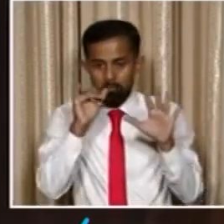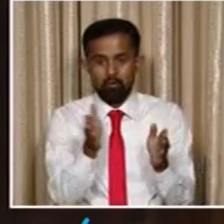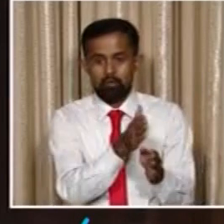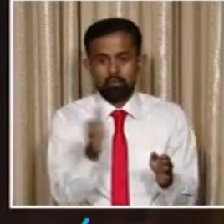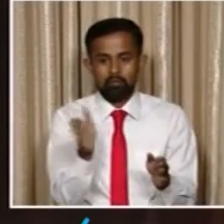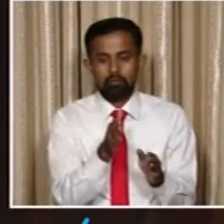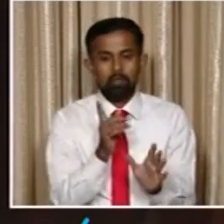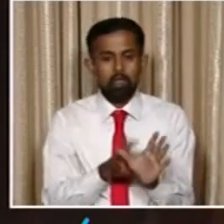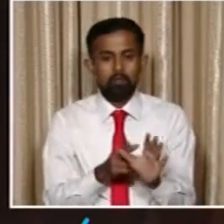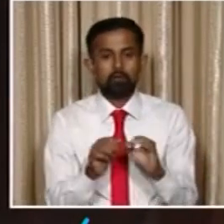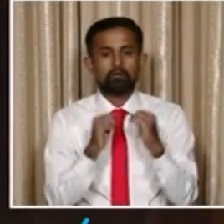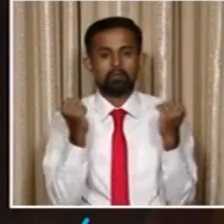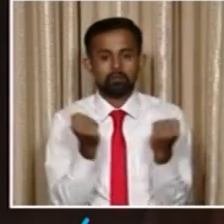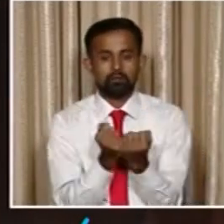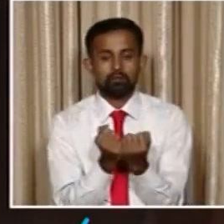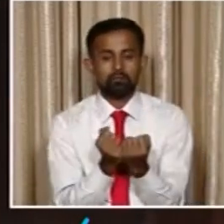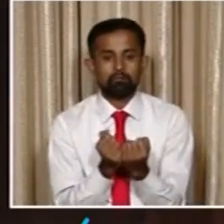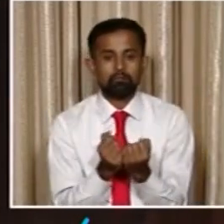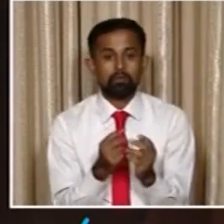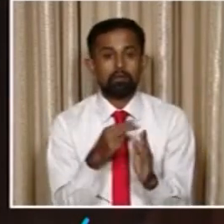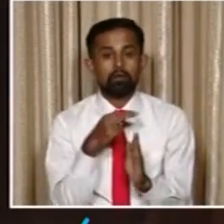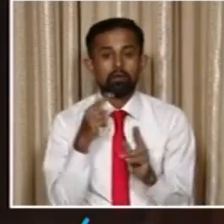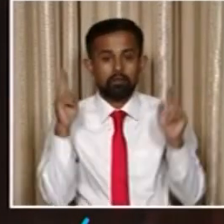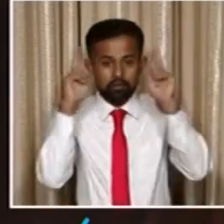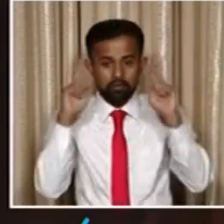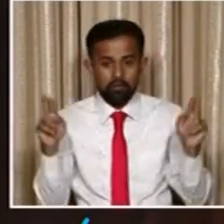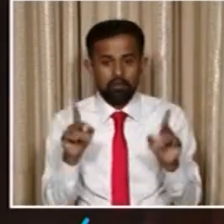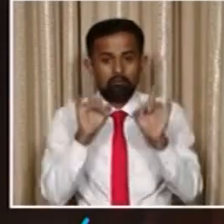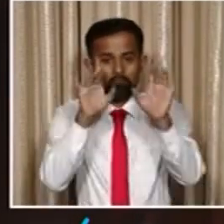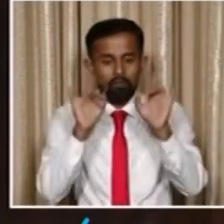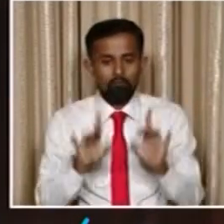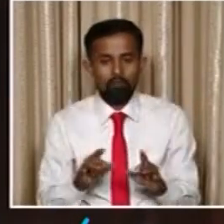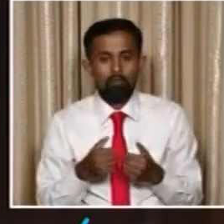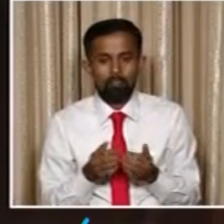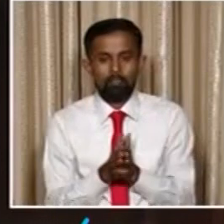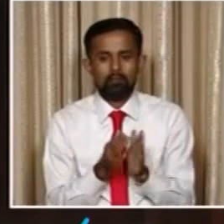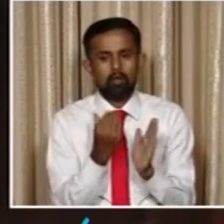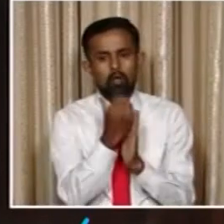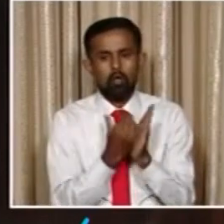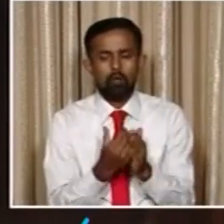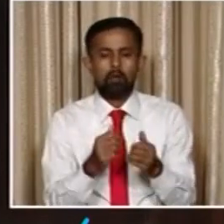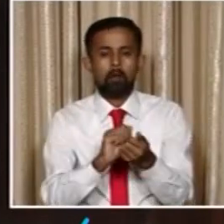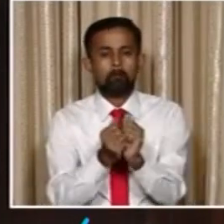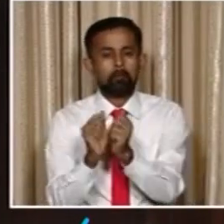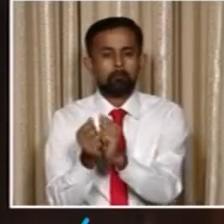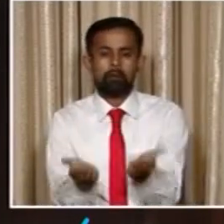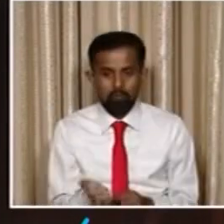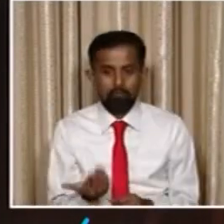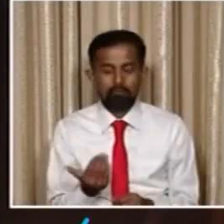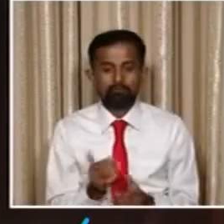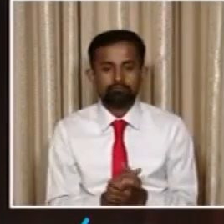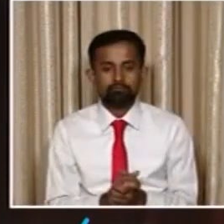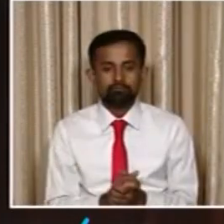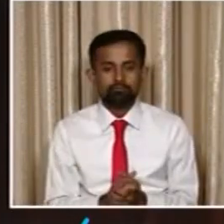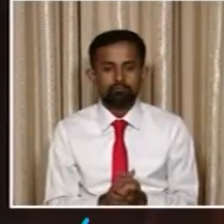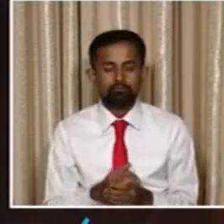ඇතුළත හැම සංගමයකම ජාත්‍යන්තර නීති රීති වලට අනුකූලව තමන්ගේ ව්‍යවස්ථාවන් වෙනස් කළ ගත යුතුයි කියන කාරණය. සහ